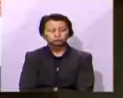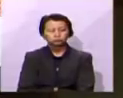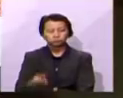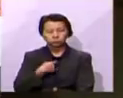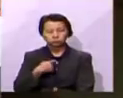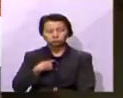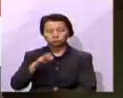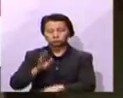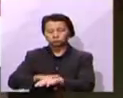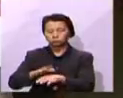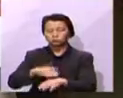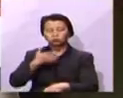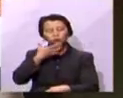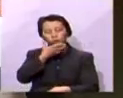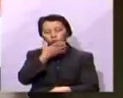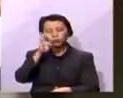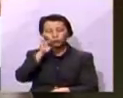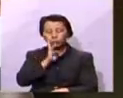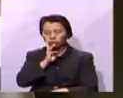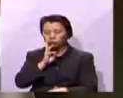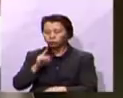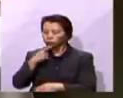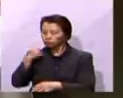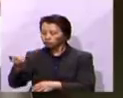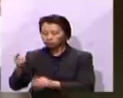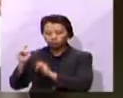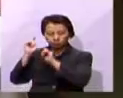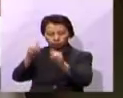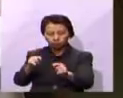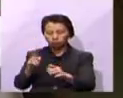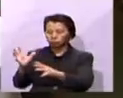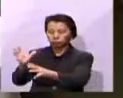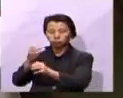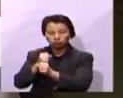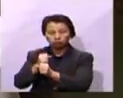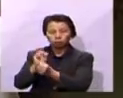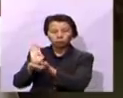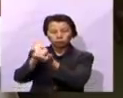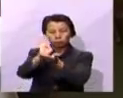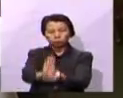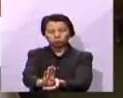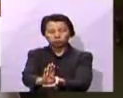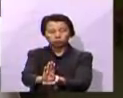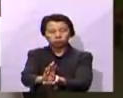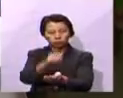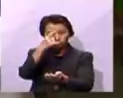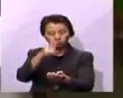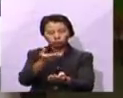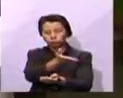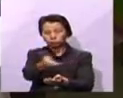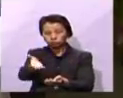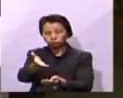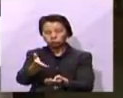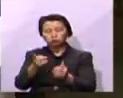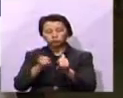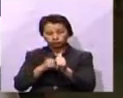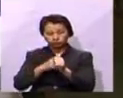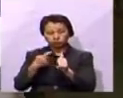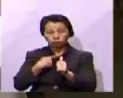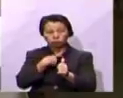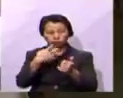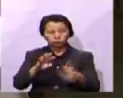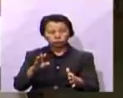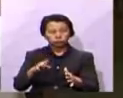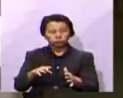சைய வனிதா டம்பு மூட telah memastikan untuk mendapatkan bantuan dan pertolongan. Yang tanda yang pertama ini, kita telah